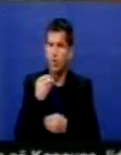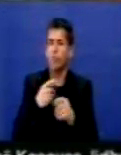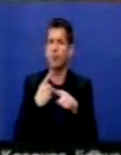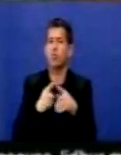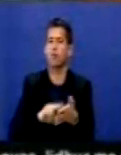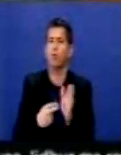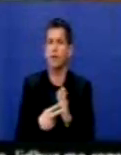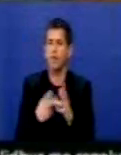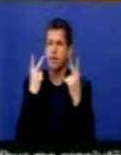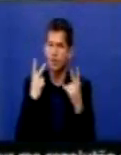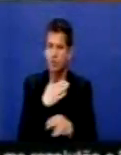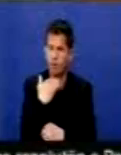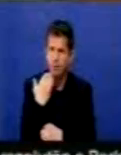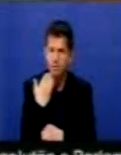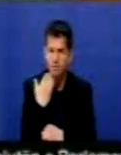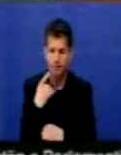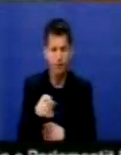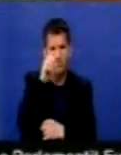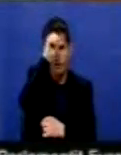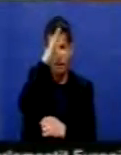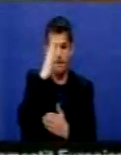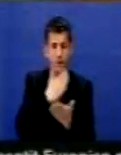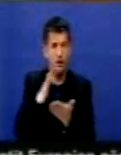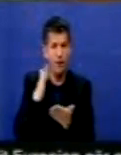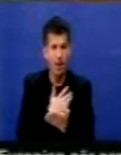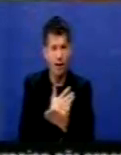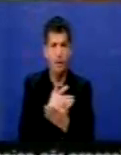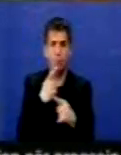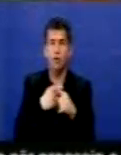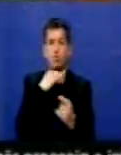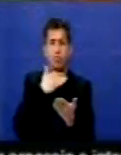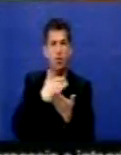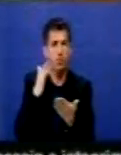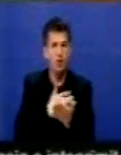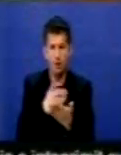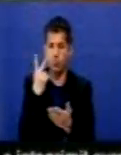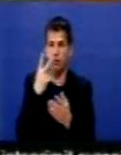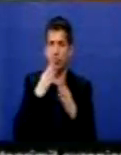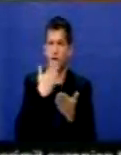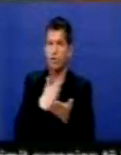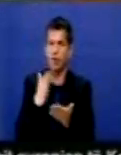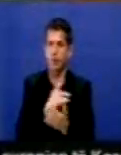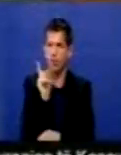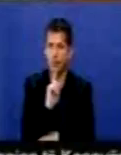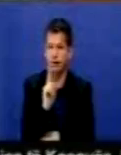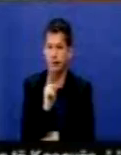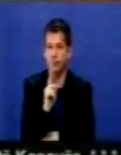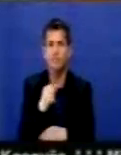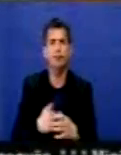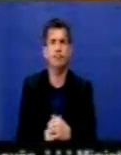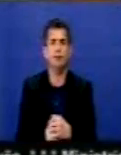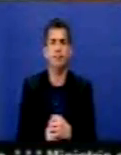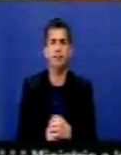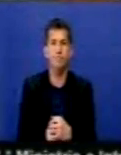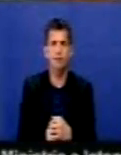ardhmen. Trepqa e ndarë dhe Mitrovica e ndarë nuk janë dy çështje as të ndara e as të ndashme.